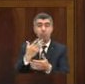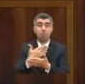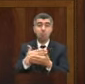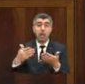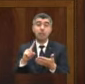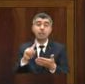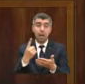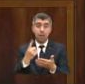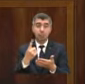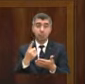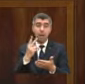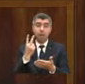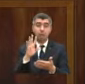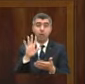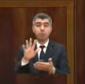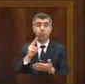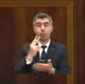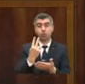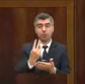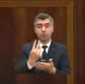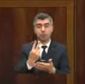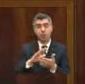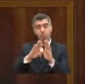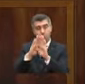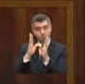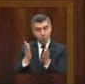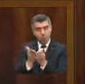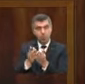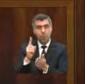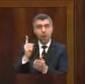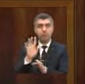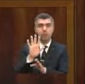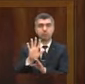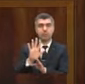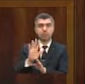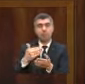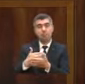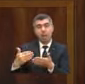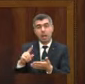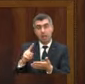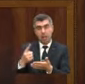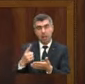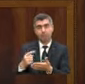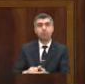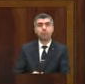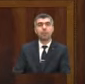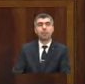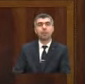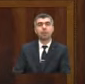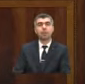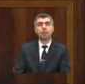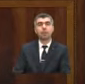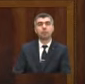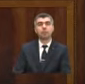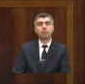من سنة 2025، وهي كلها 51 مليار درهم سنويا. طبعا حال في نهاية النظام غيدو نوصلوا لهذه الكلفة.